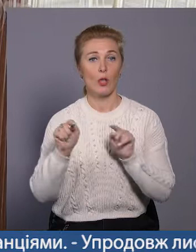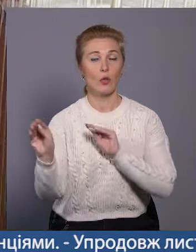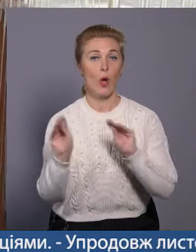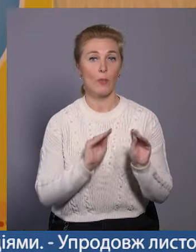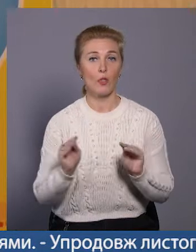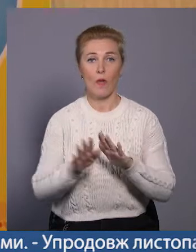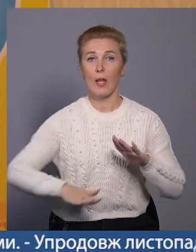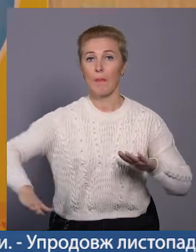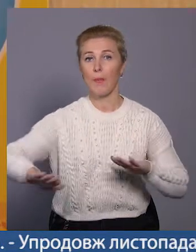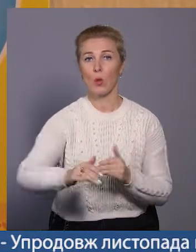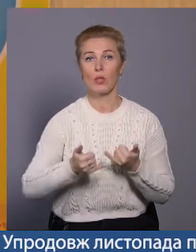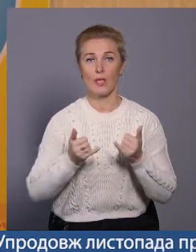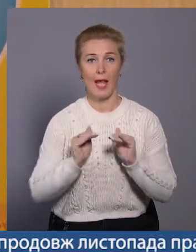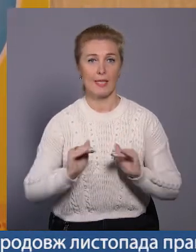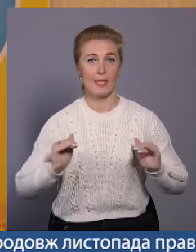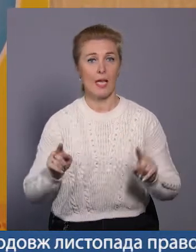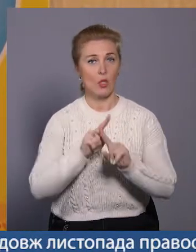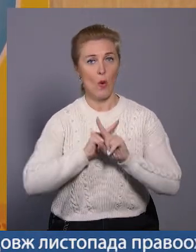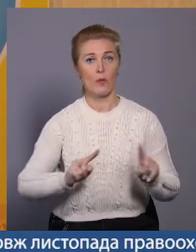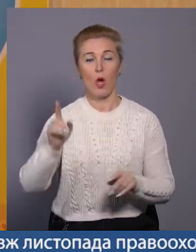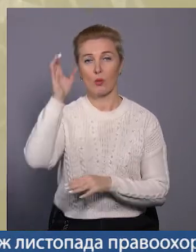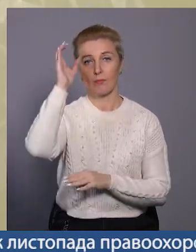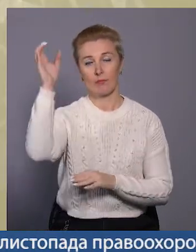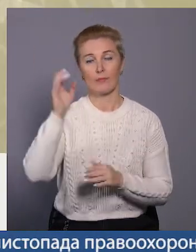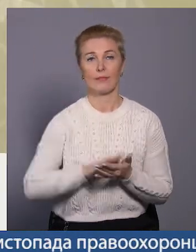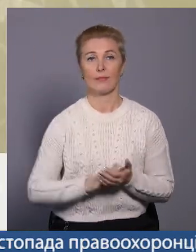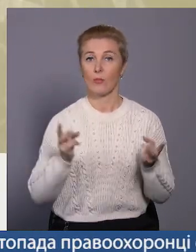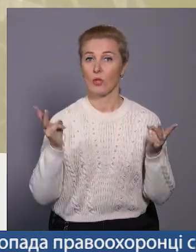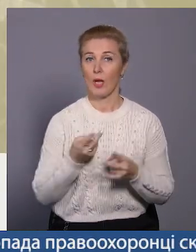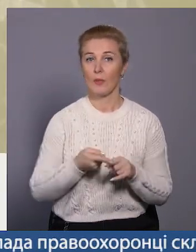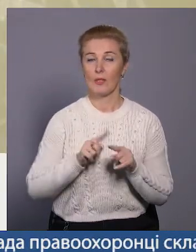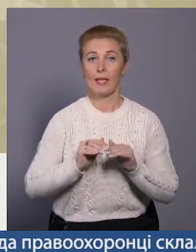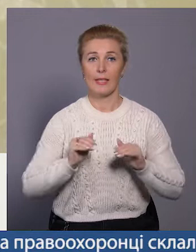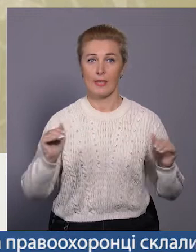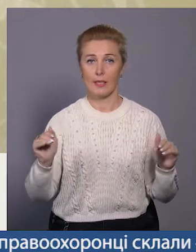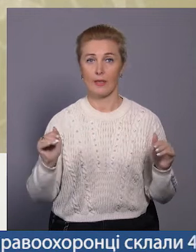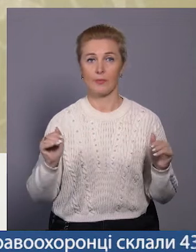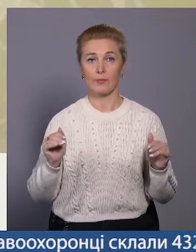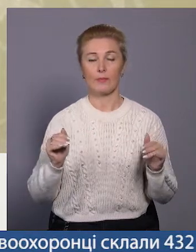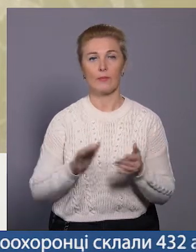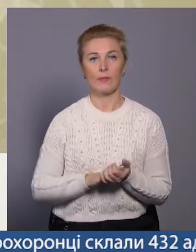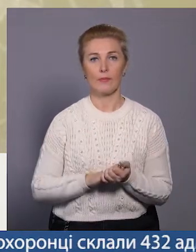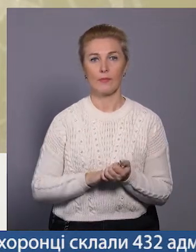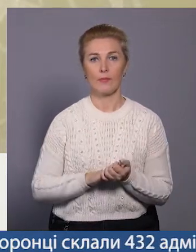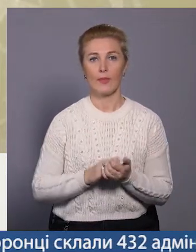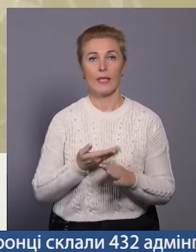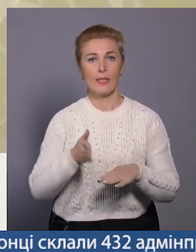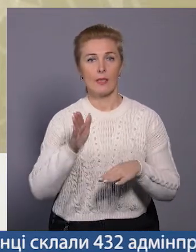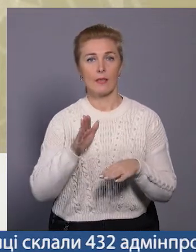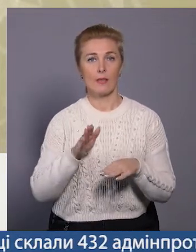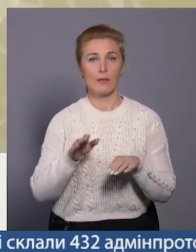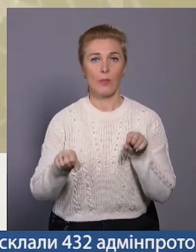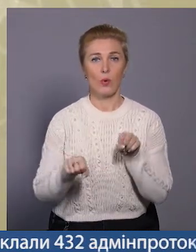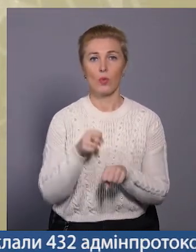облаштували простір для дітей з особливими освітніми потребами. Це діти з вадами інтелектуального розвитку, з тяжкими вадами